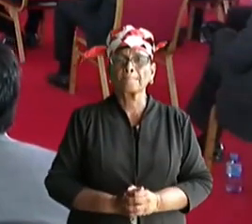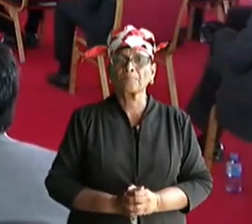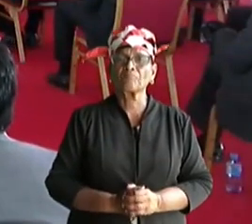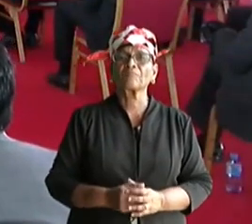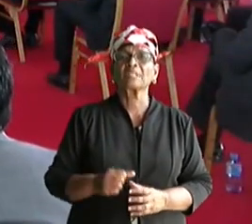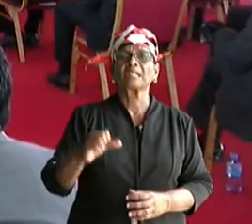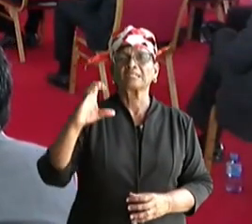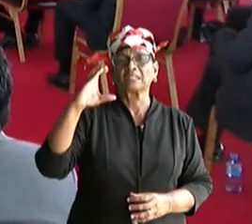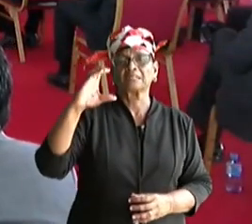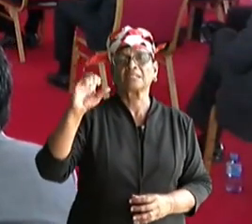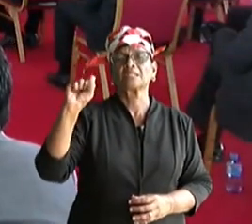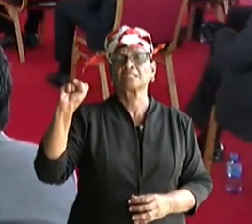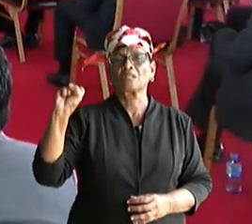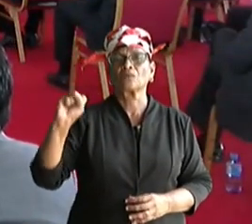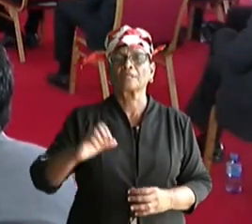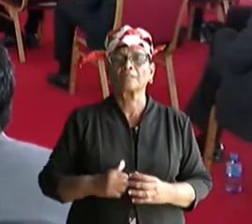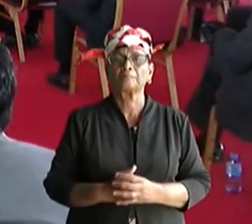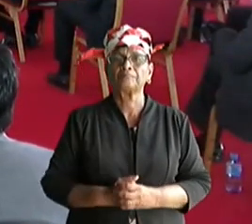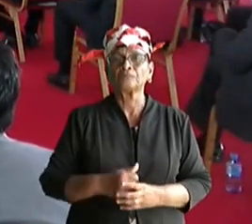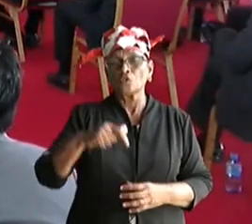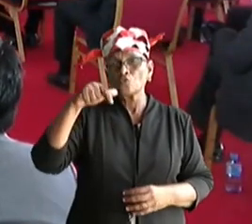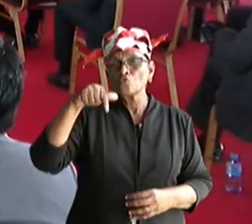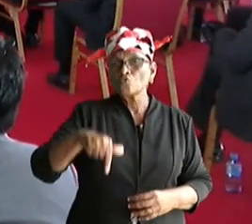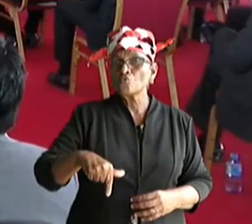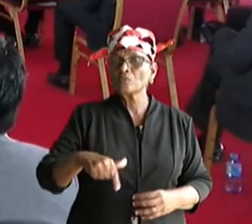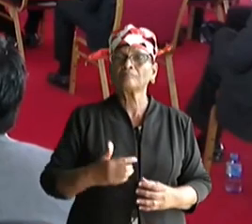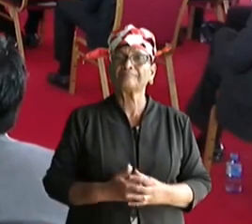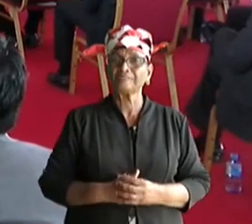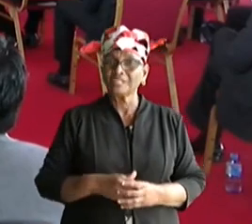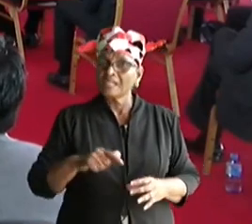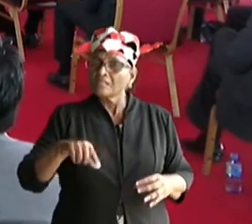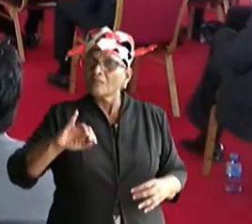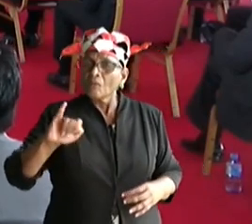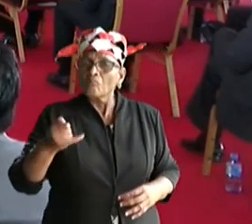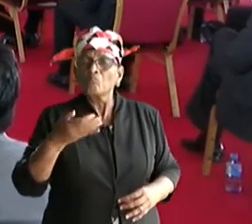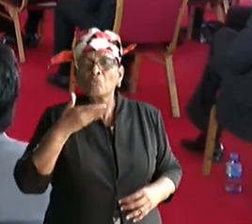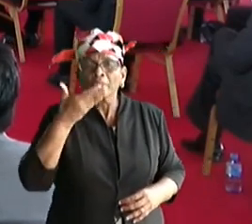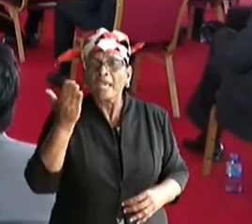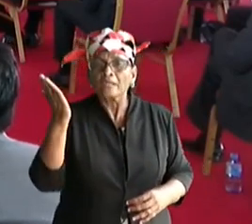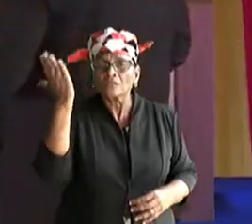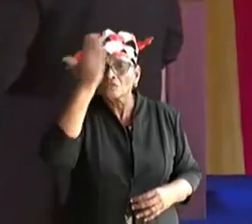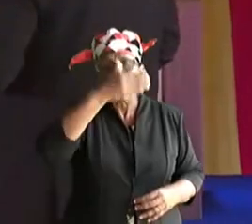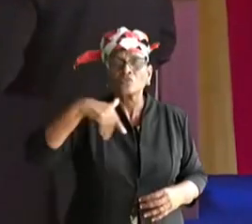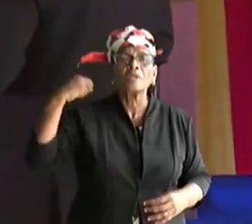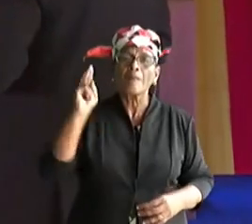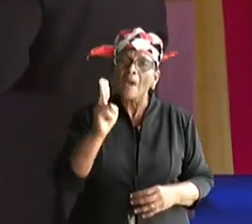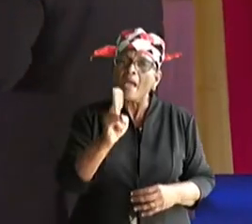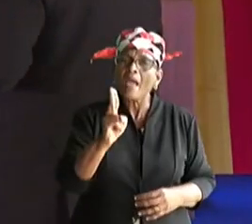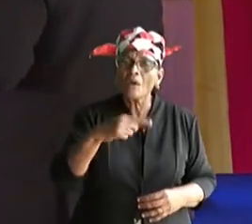Chandrika Persat Santokhi. We gaan inderdaad voor een moderne Suriname.